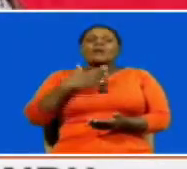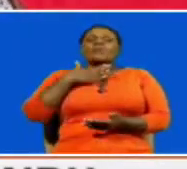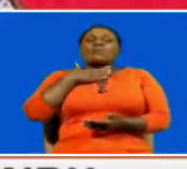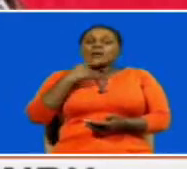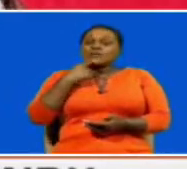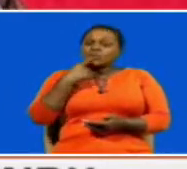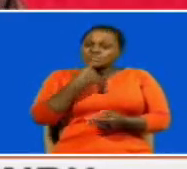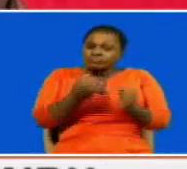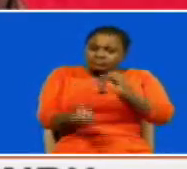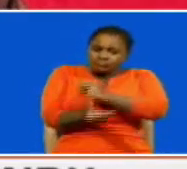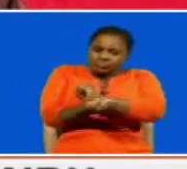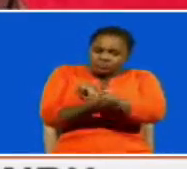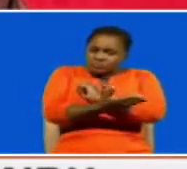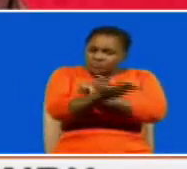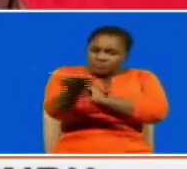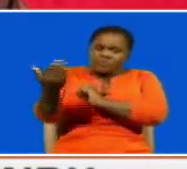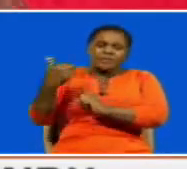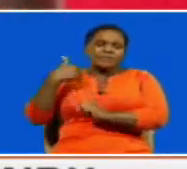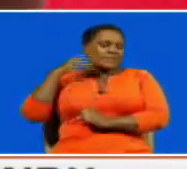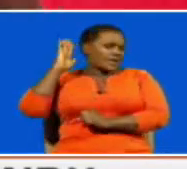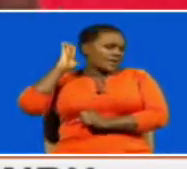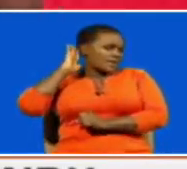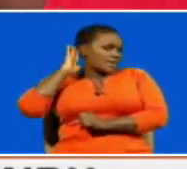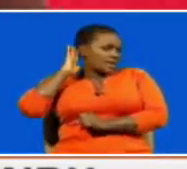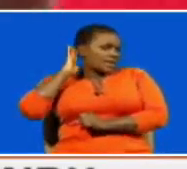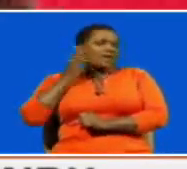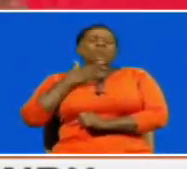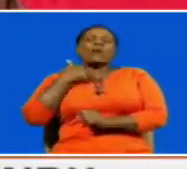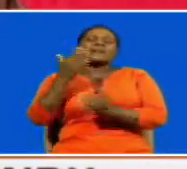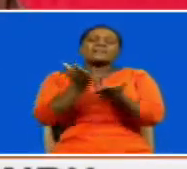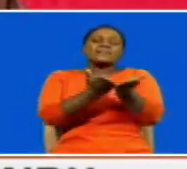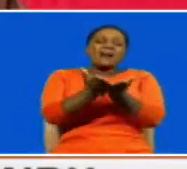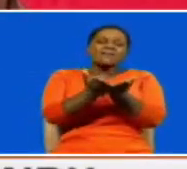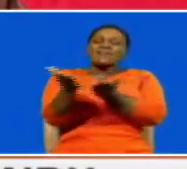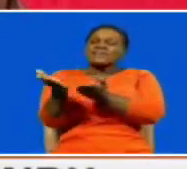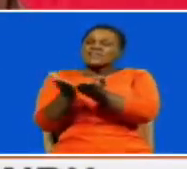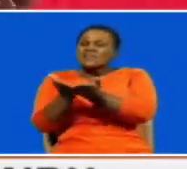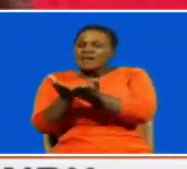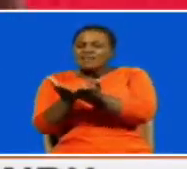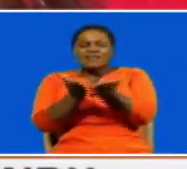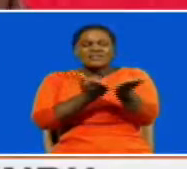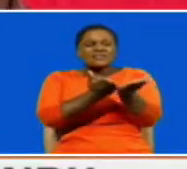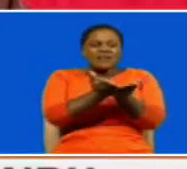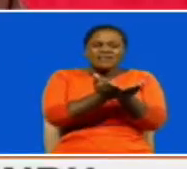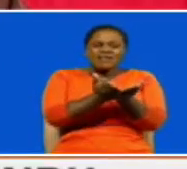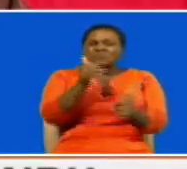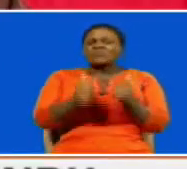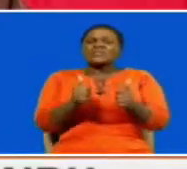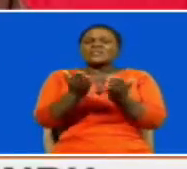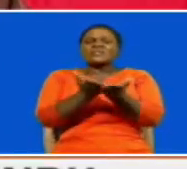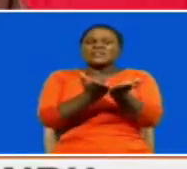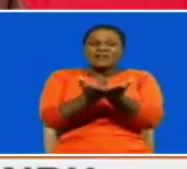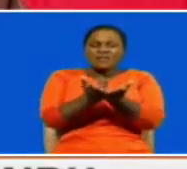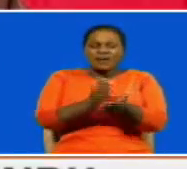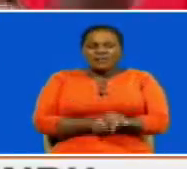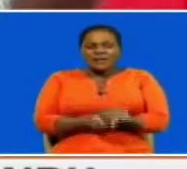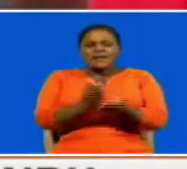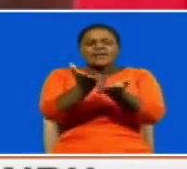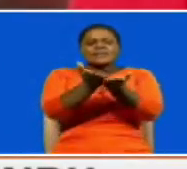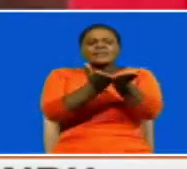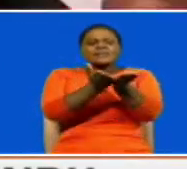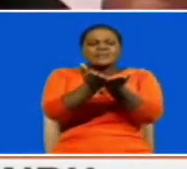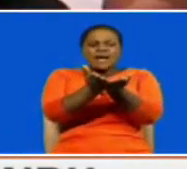pia niwaeleze, nasikia bado wanasema sijui saba. Sijui saba, saba gani?